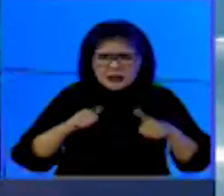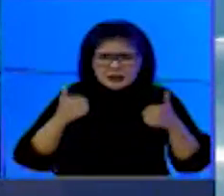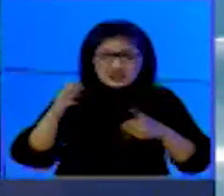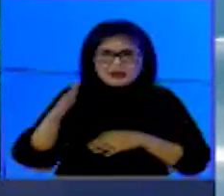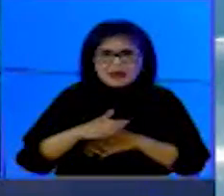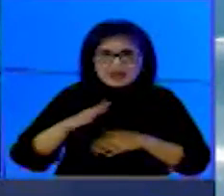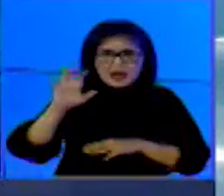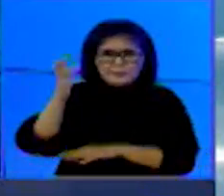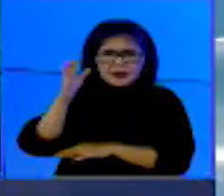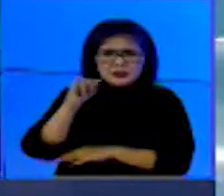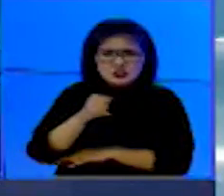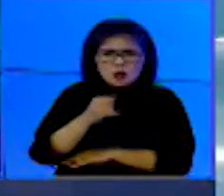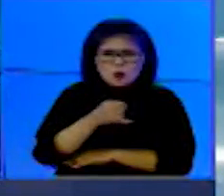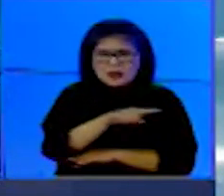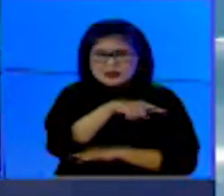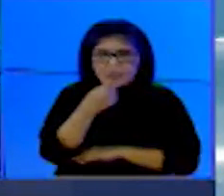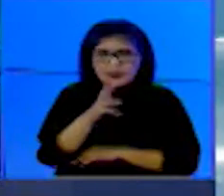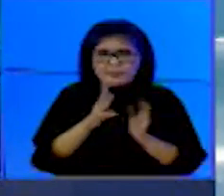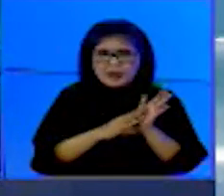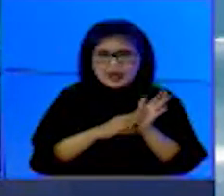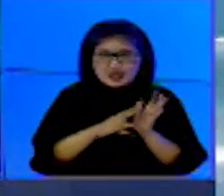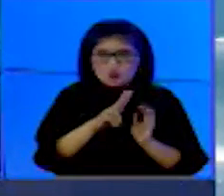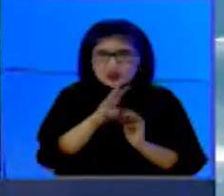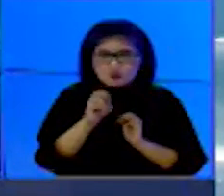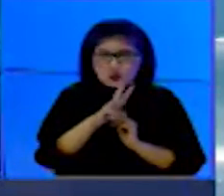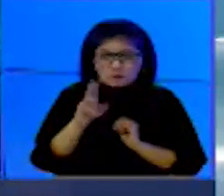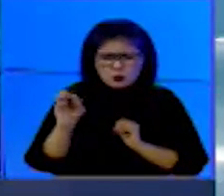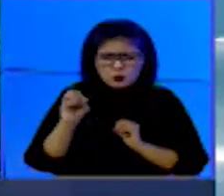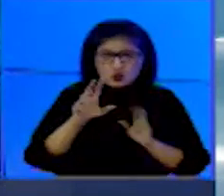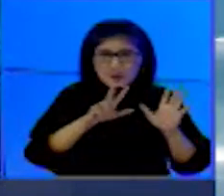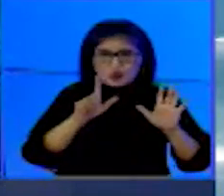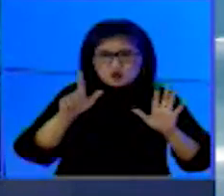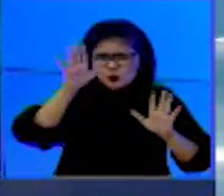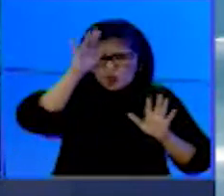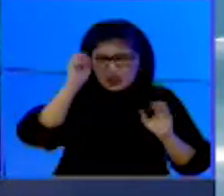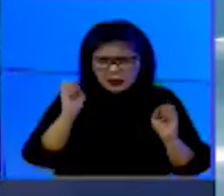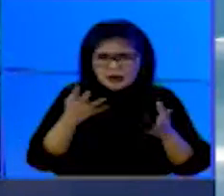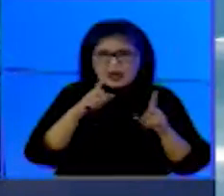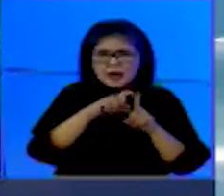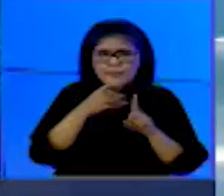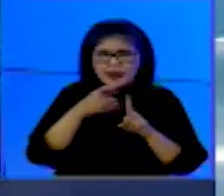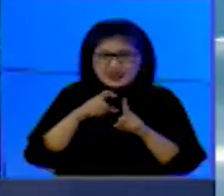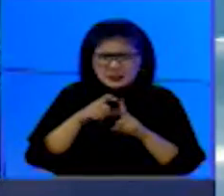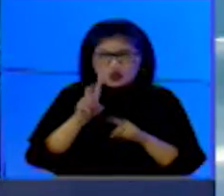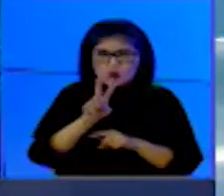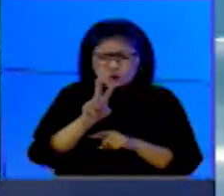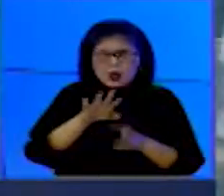hingga Maret 2020, 87 orang menderita DBD, dua di antaranya meninggal.